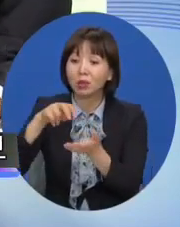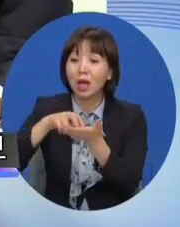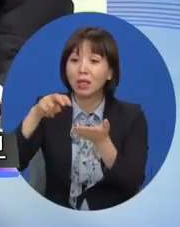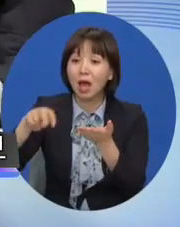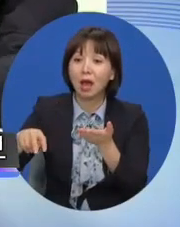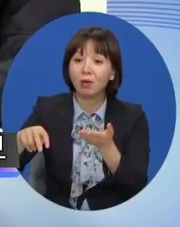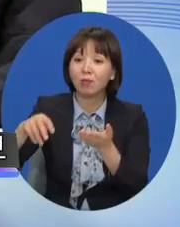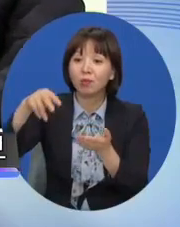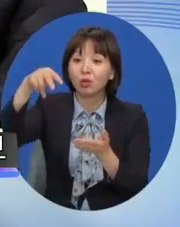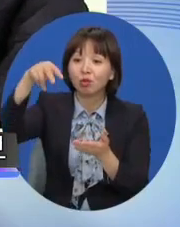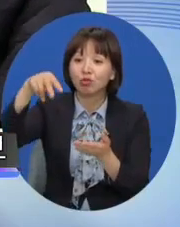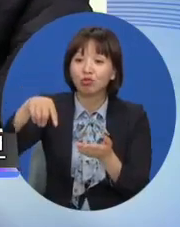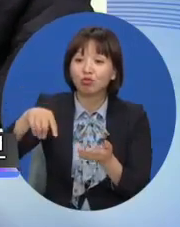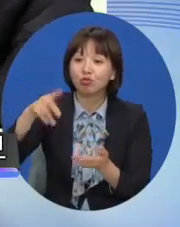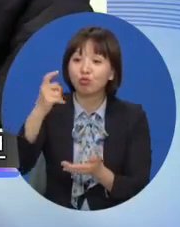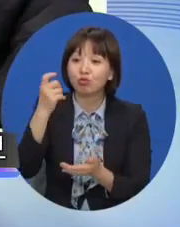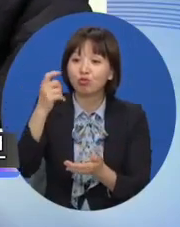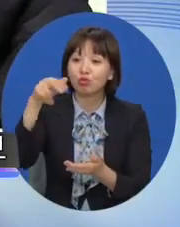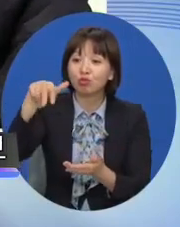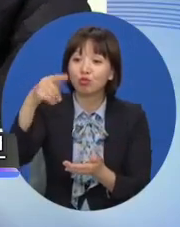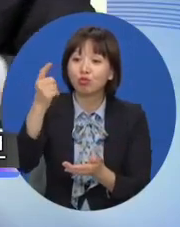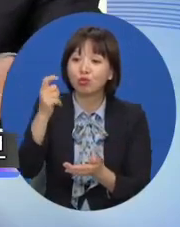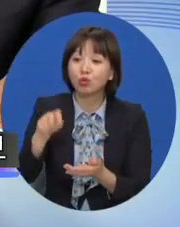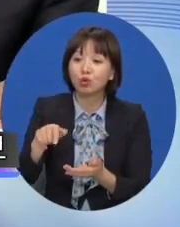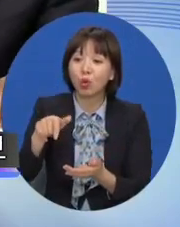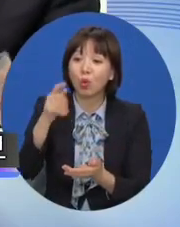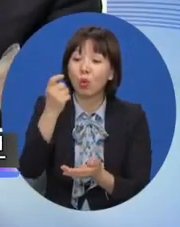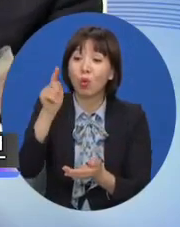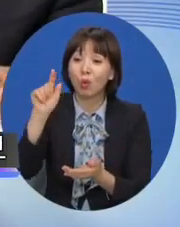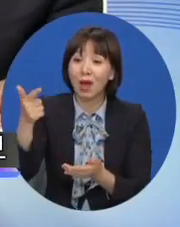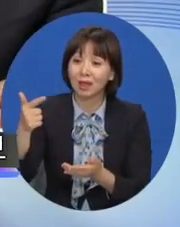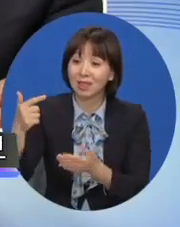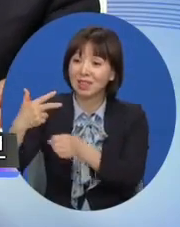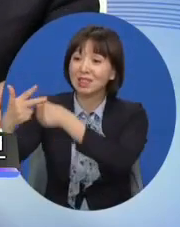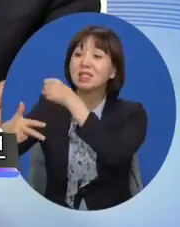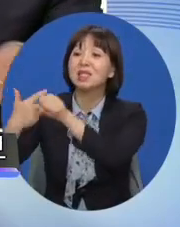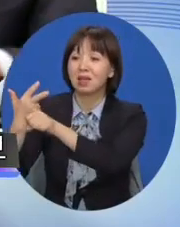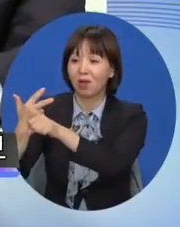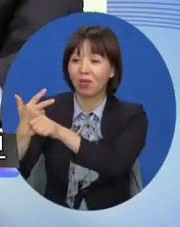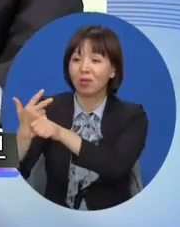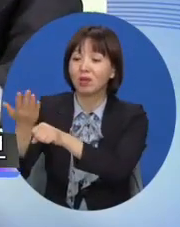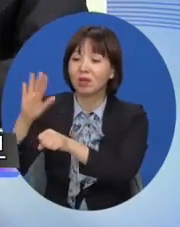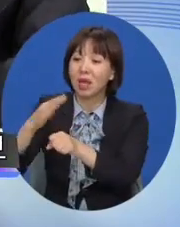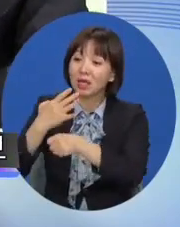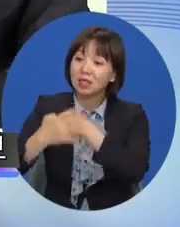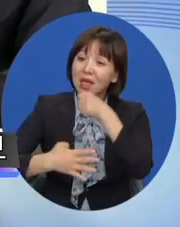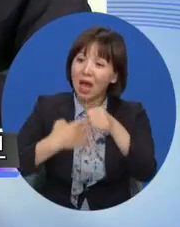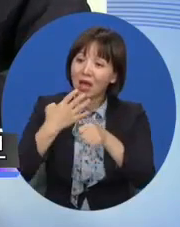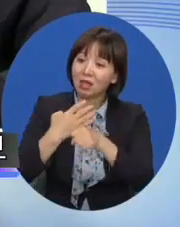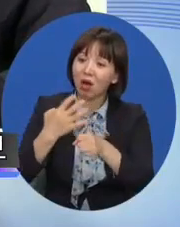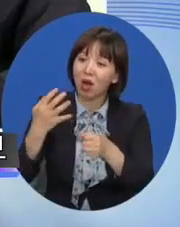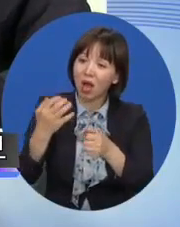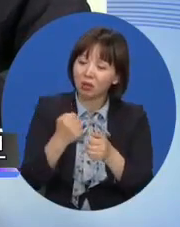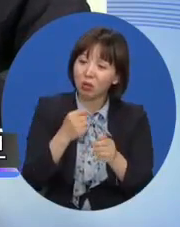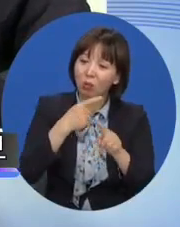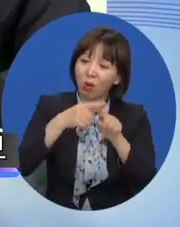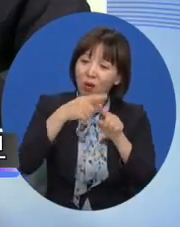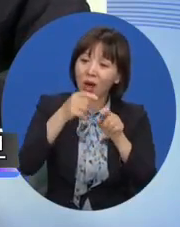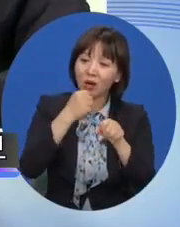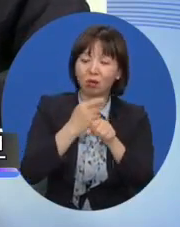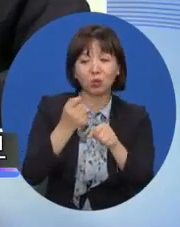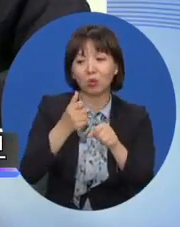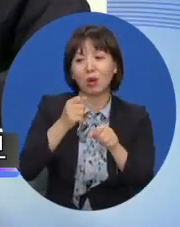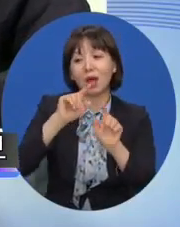수족관을 만드는 것도 7년이 걸렸습니다. 그래서 이거 4년을 가지고서는 평가한다는 것은 너무 그 속단하는 거다 이렇게 생각을